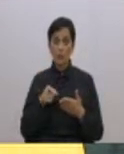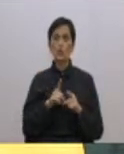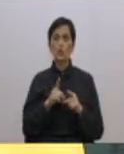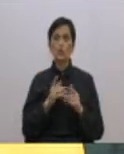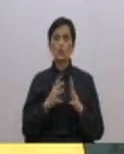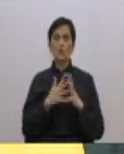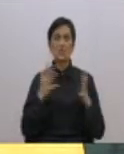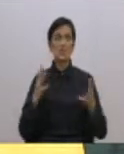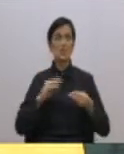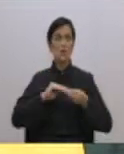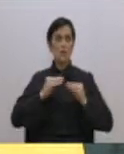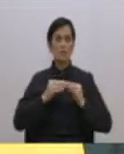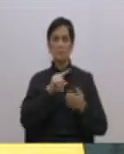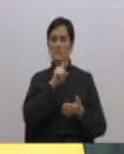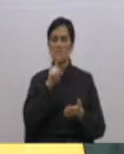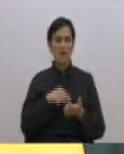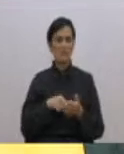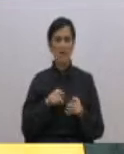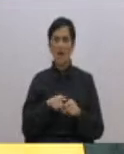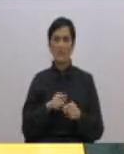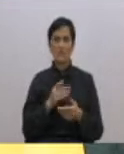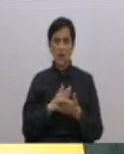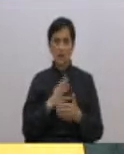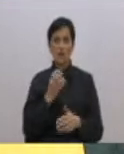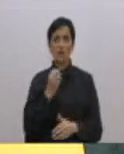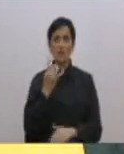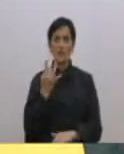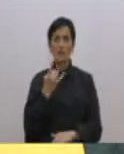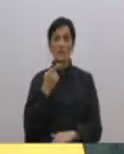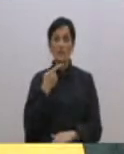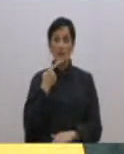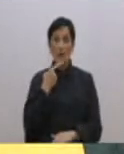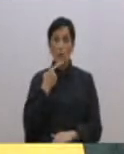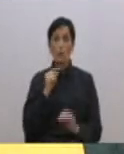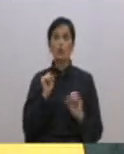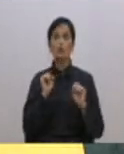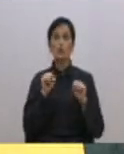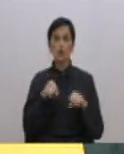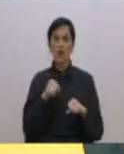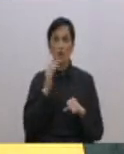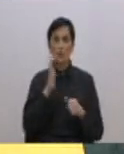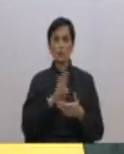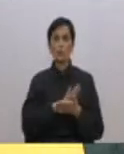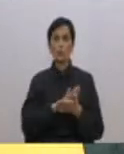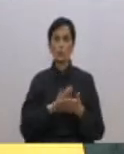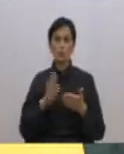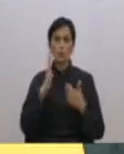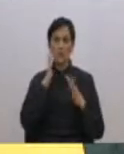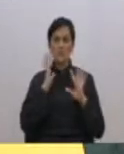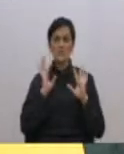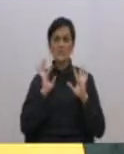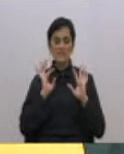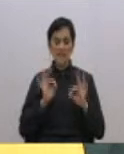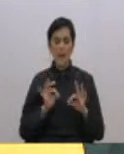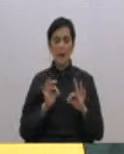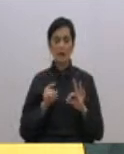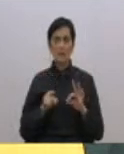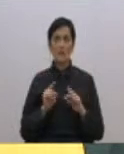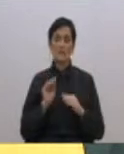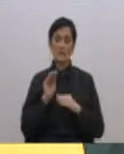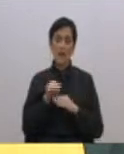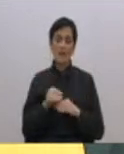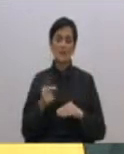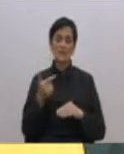რომ გითხრა საკითხი, ნამდვილად ასე არ არის. თუმცა კიდევ ერთხელ ვამბობ, რომ შესაძლებელია სუფთა სამართლებრივ კონტექსტში დამატებითი